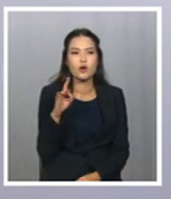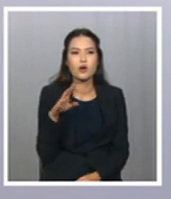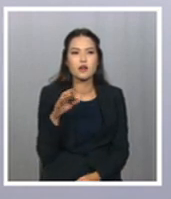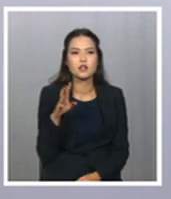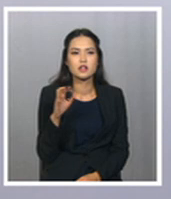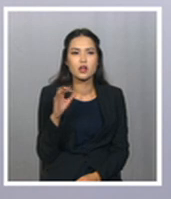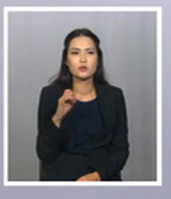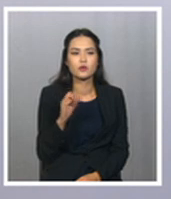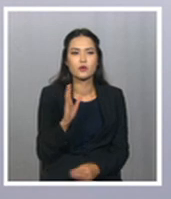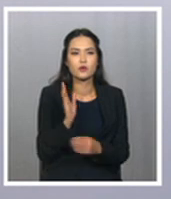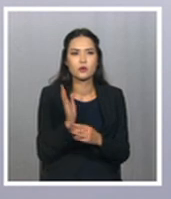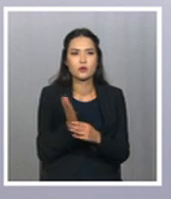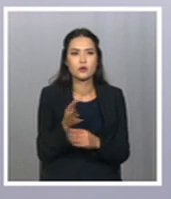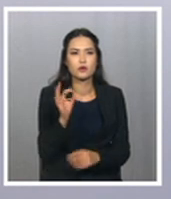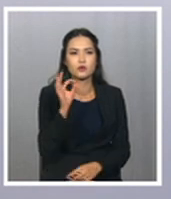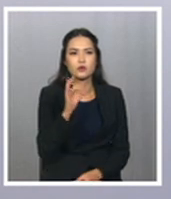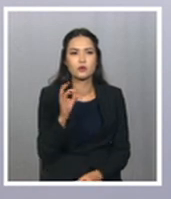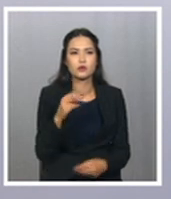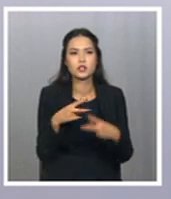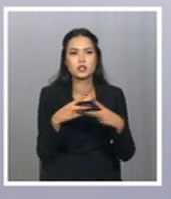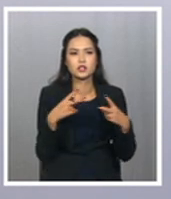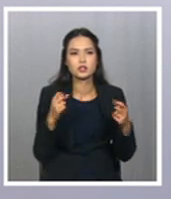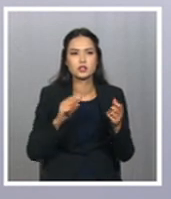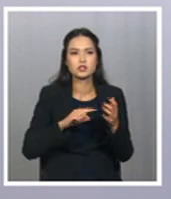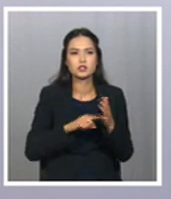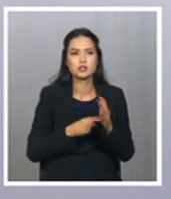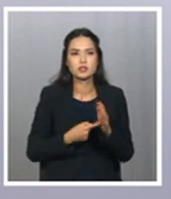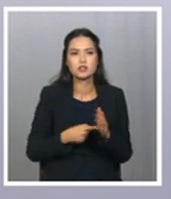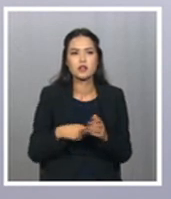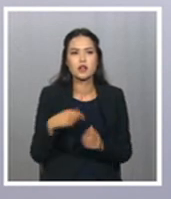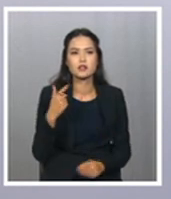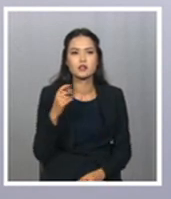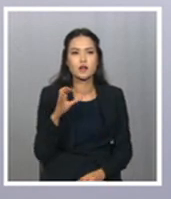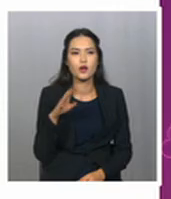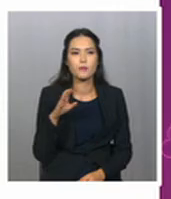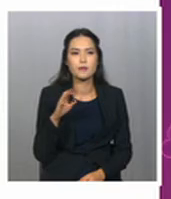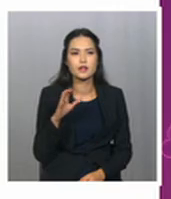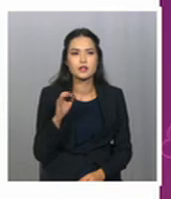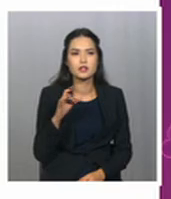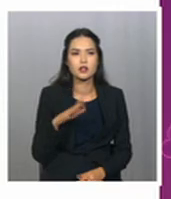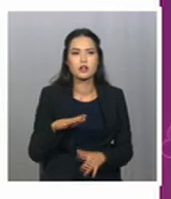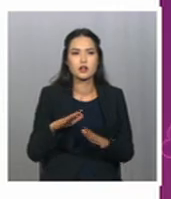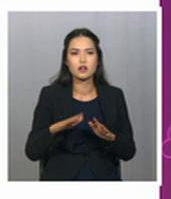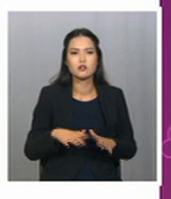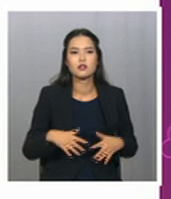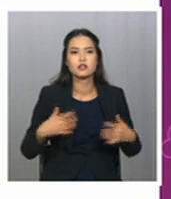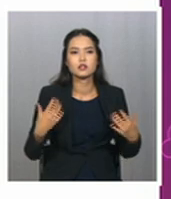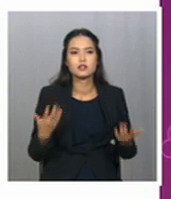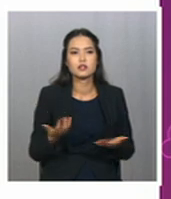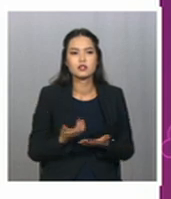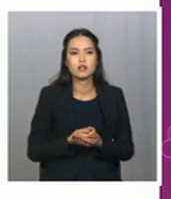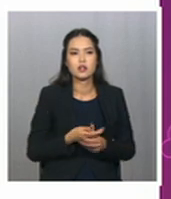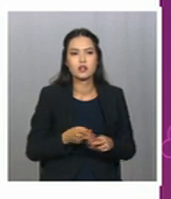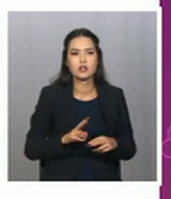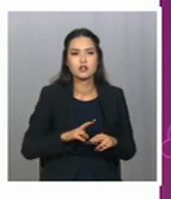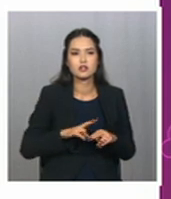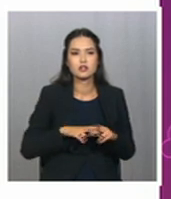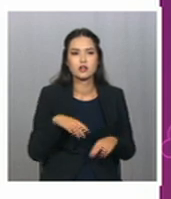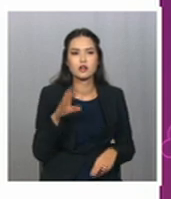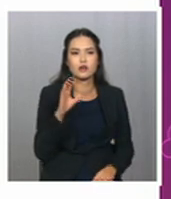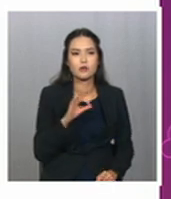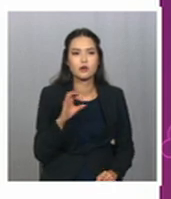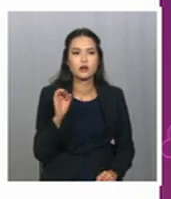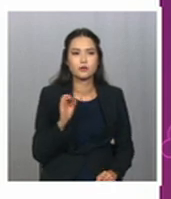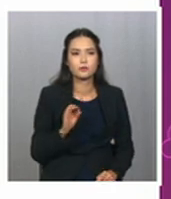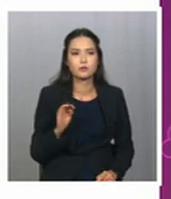0-ге тең, 3 координатада 0-ге тең. Ол қандай нүкте? Әрине, ол бізде координаттар басы,